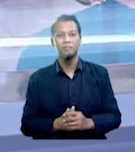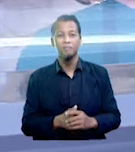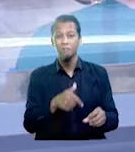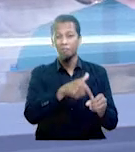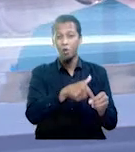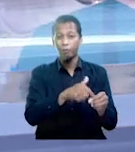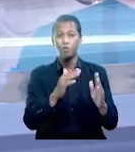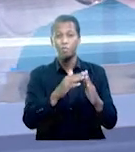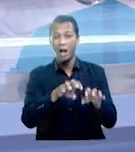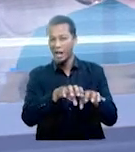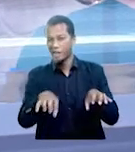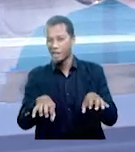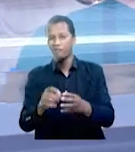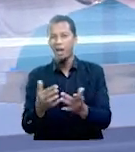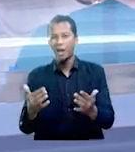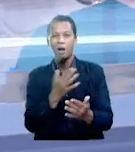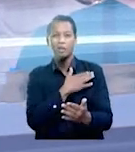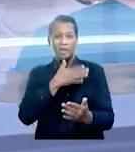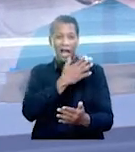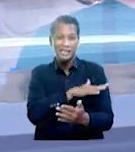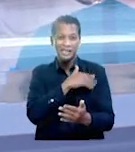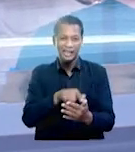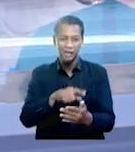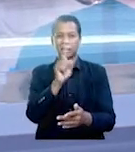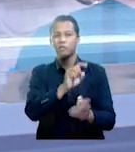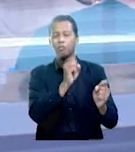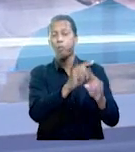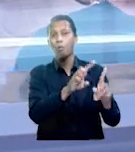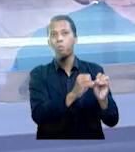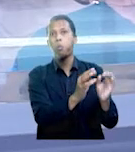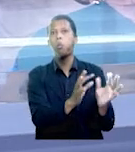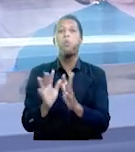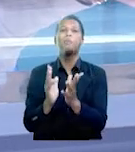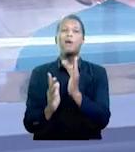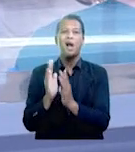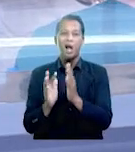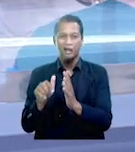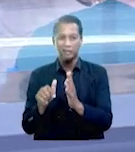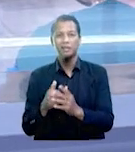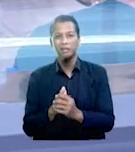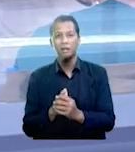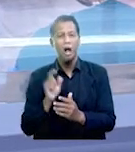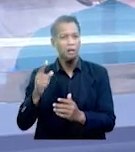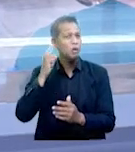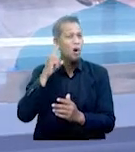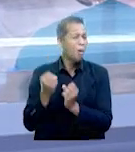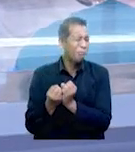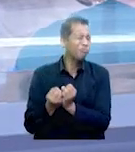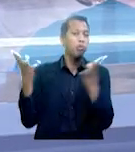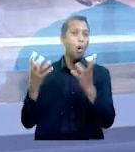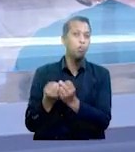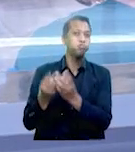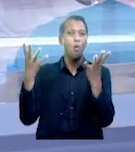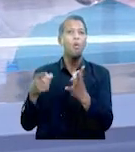Pemirsa, akibat korsleting listrik SPBU Mini di dekat permukiman warga di Kabupaten Aceh Utara Aceh, ludes terbakar. Sempat terjadi